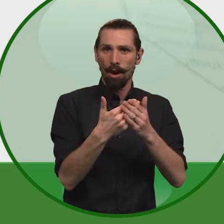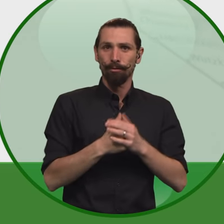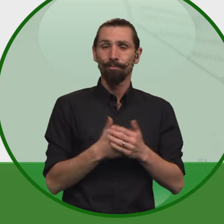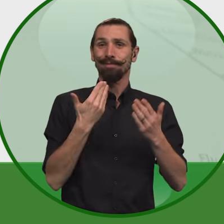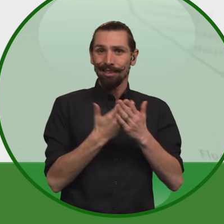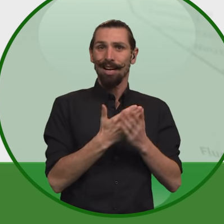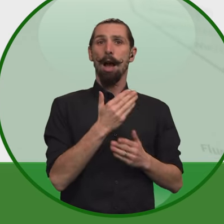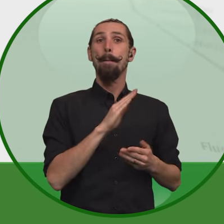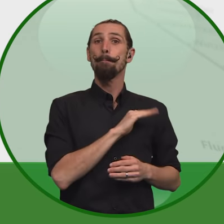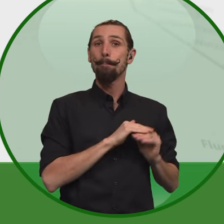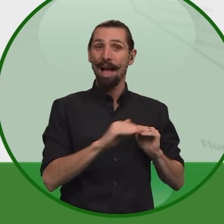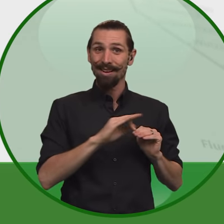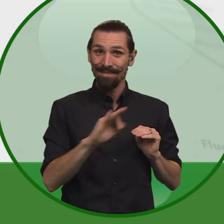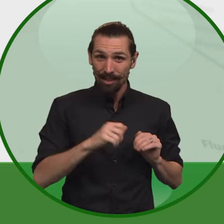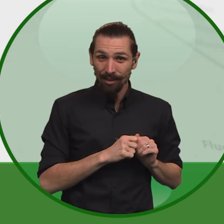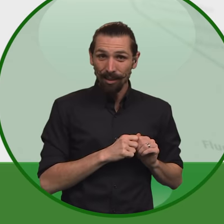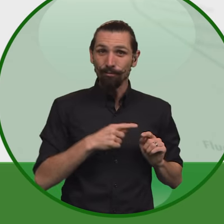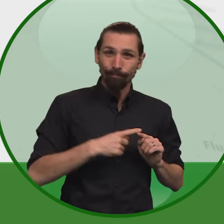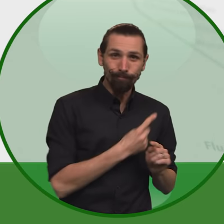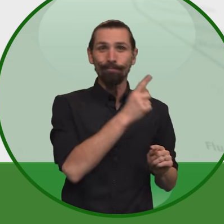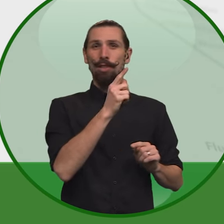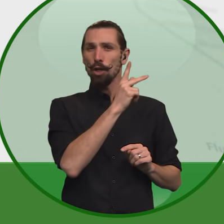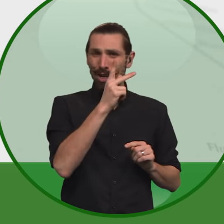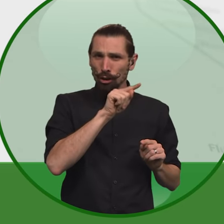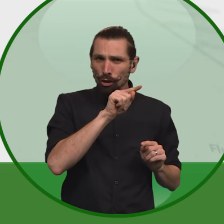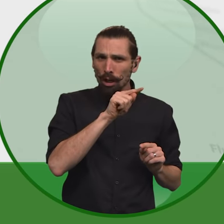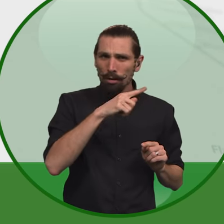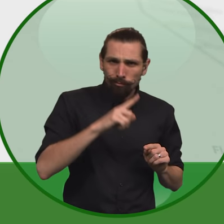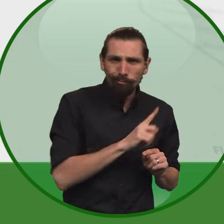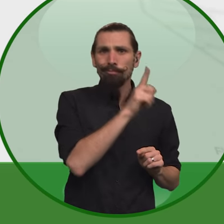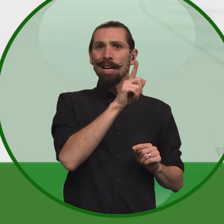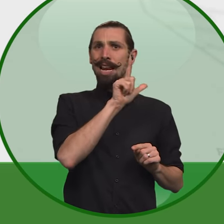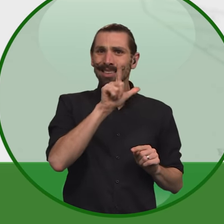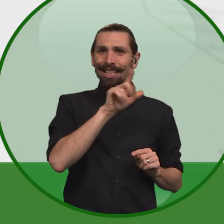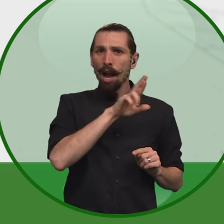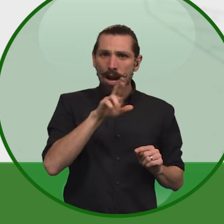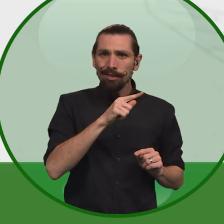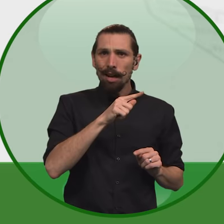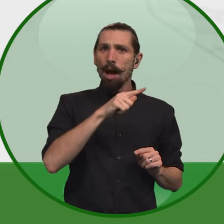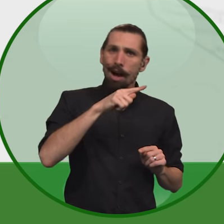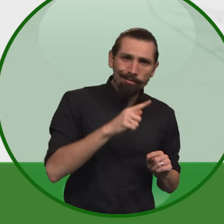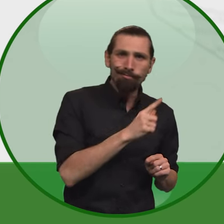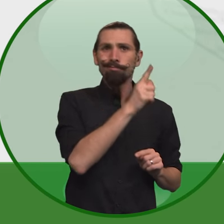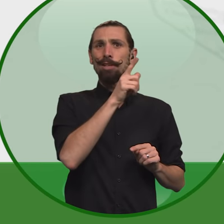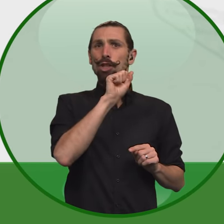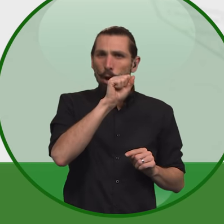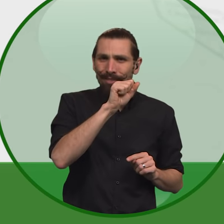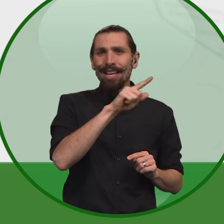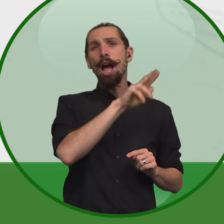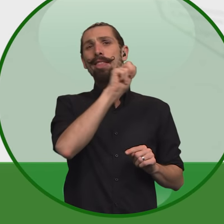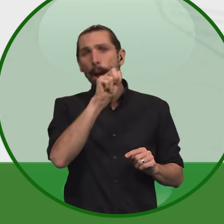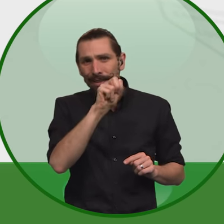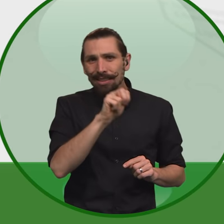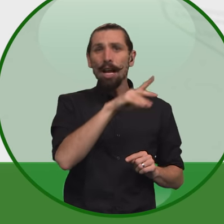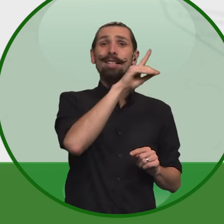Bahnhof Blankenfelde über S-Bahnhof Marlow-Trebinerstraße, Kolonie Märkische Heide, S-Bahnhof Lichtenrade,